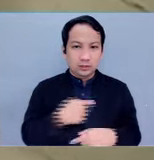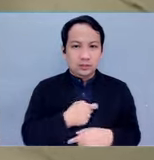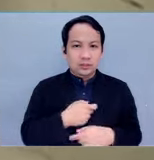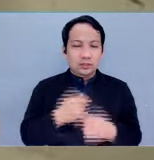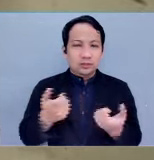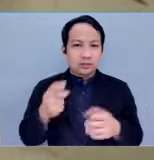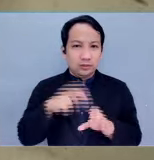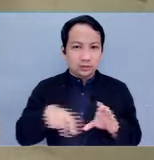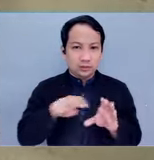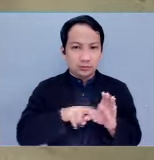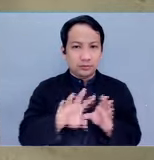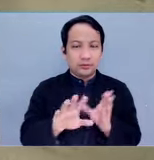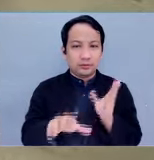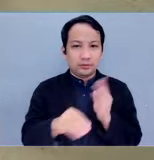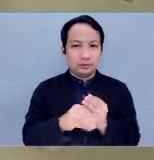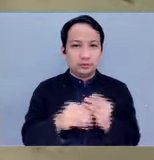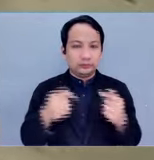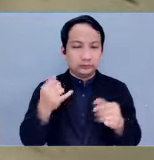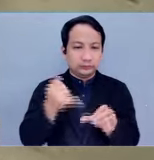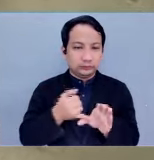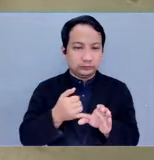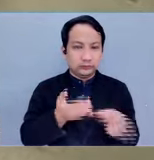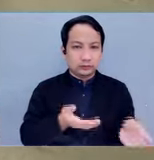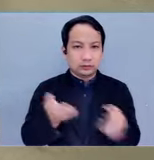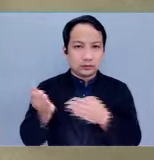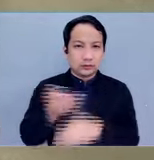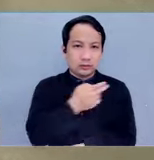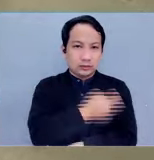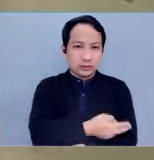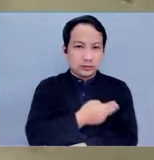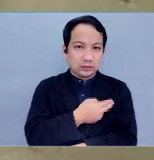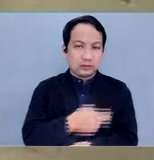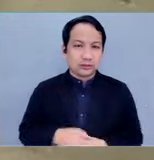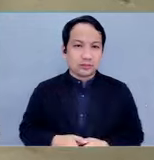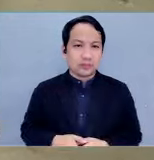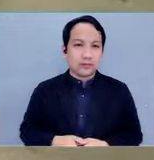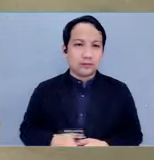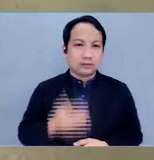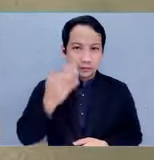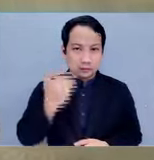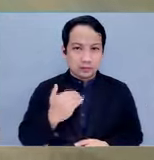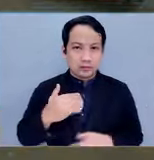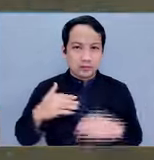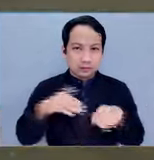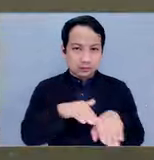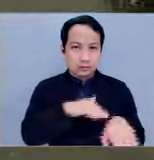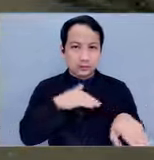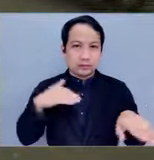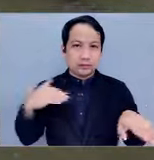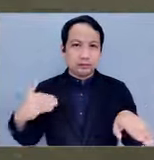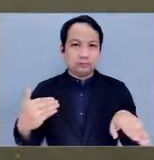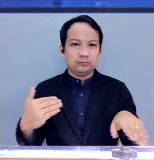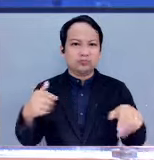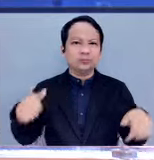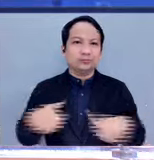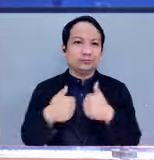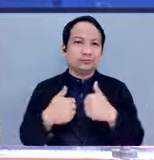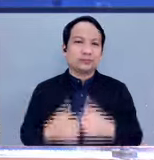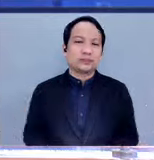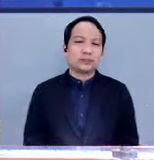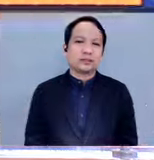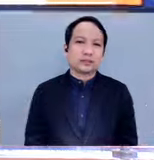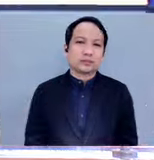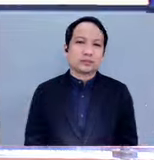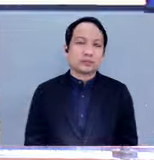ng nasabing jeep. Nadala na sila sa ospital. Nagdulot ng matinding traffic sa lugar ang disgrasya.